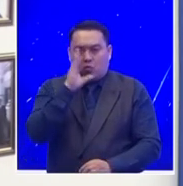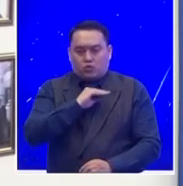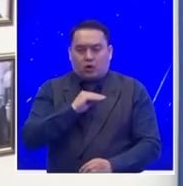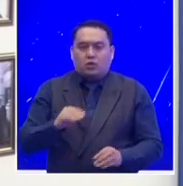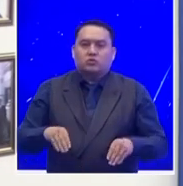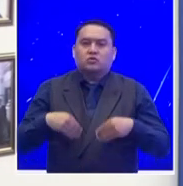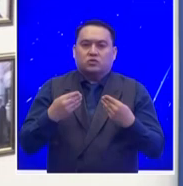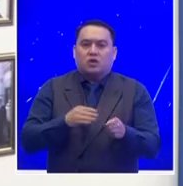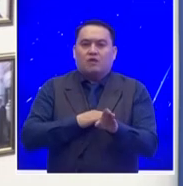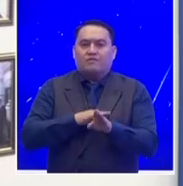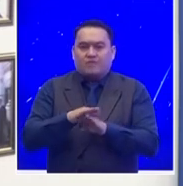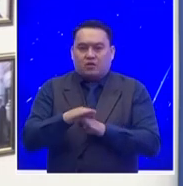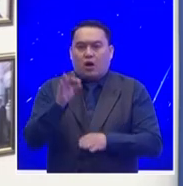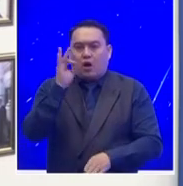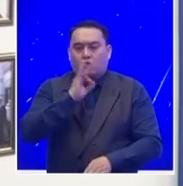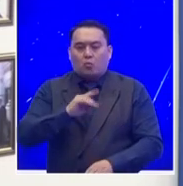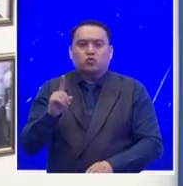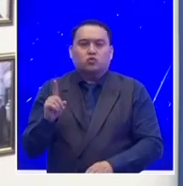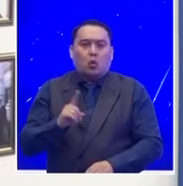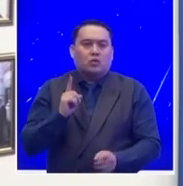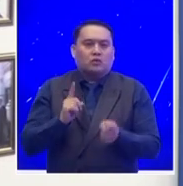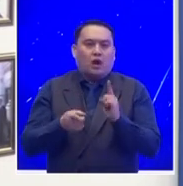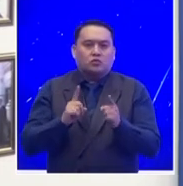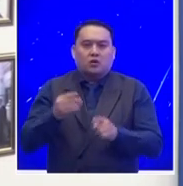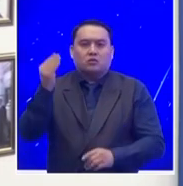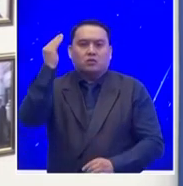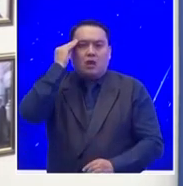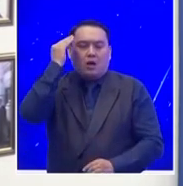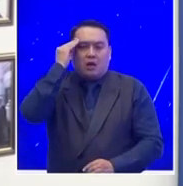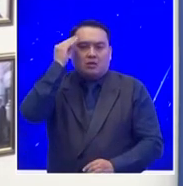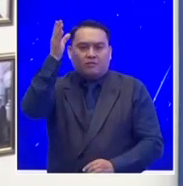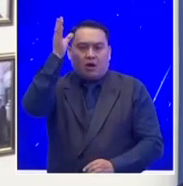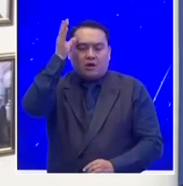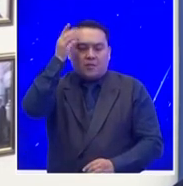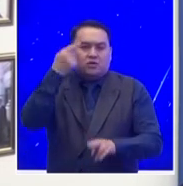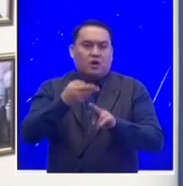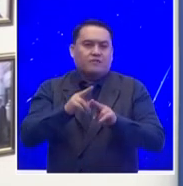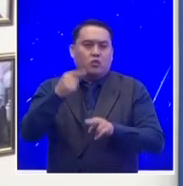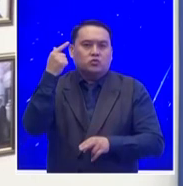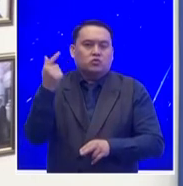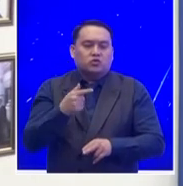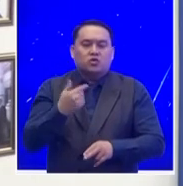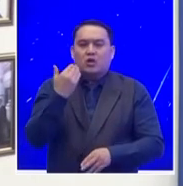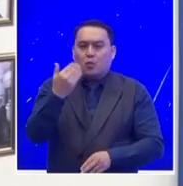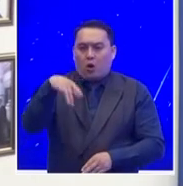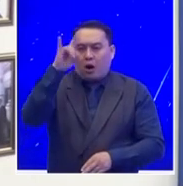это сделать. Это говорит о том, что Абай был поистине талантливым человеком. По большей части именно благодаря ему казахский народ узнал